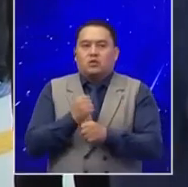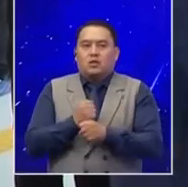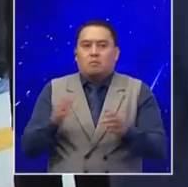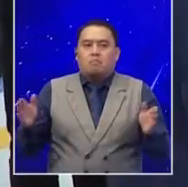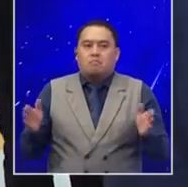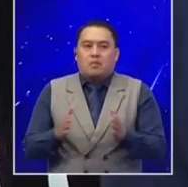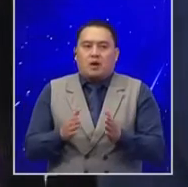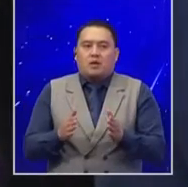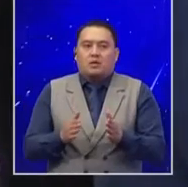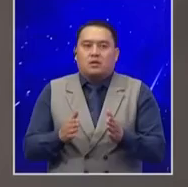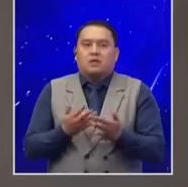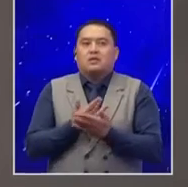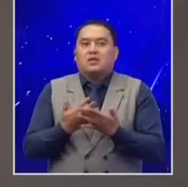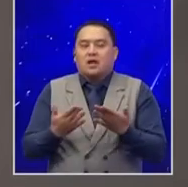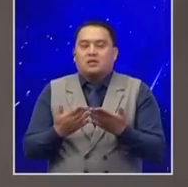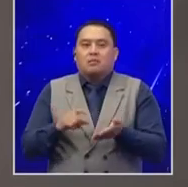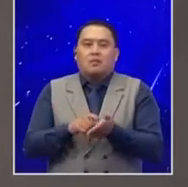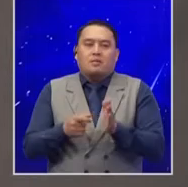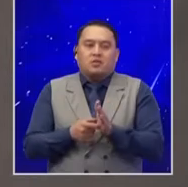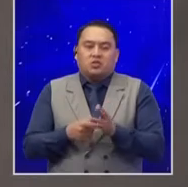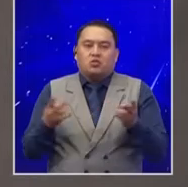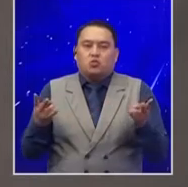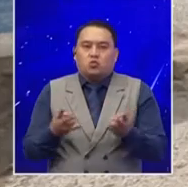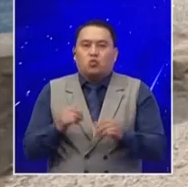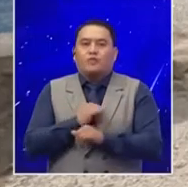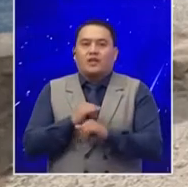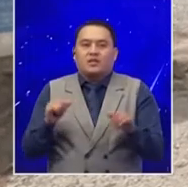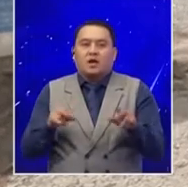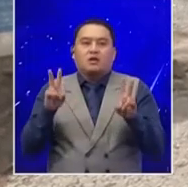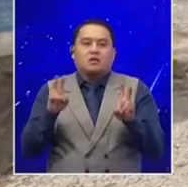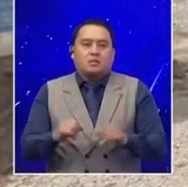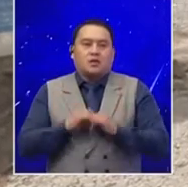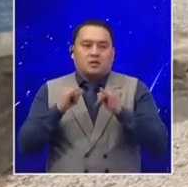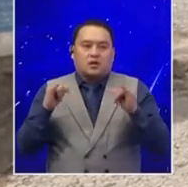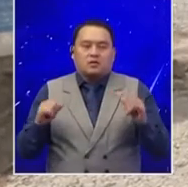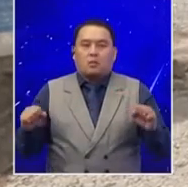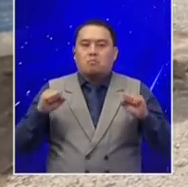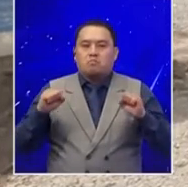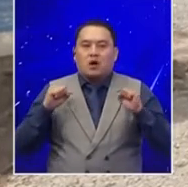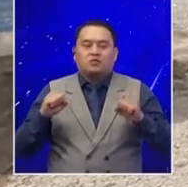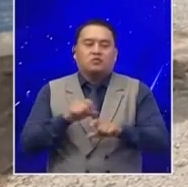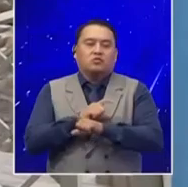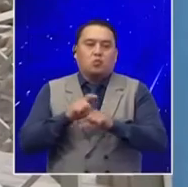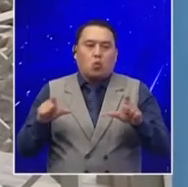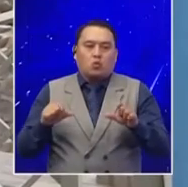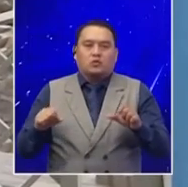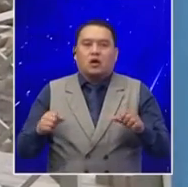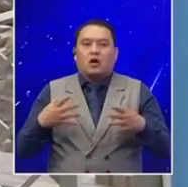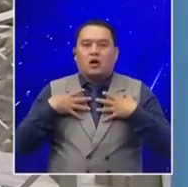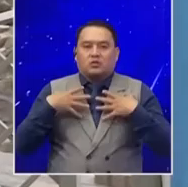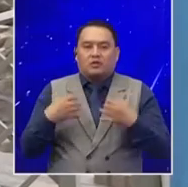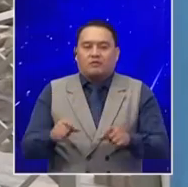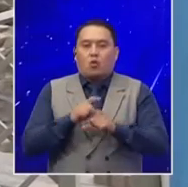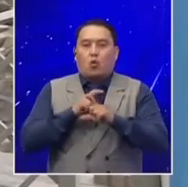Для... Несколько помещений в этом. Да, надо расширить. В рамках развития массового спорта строится в райцентре